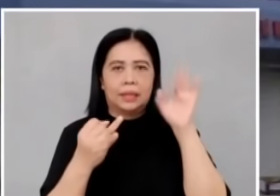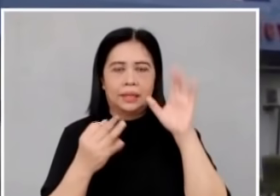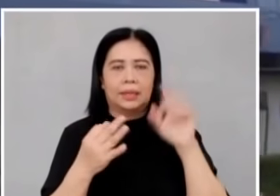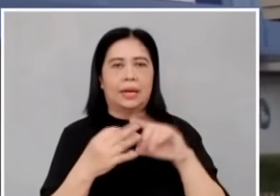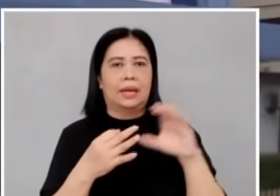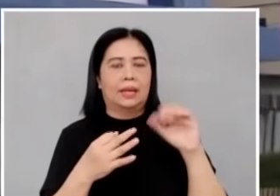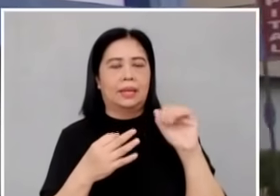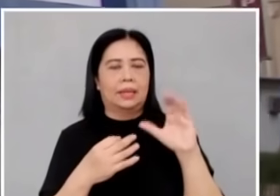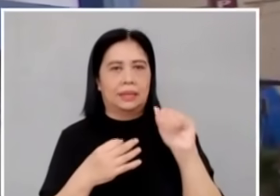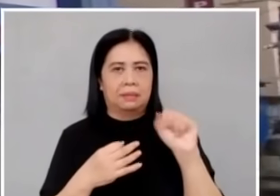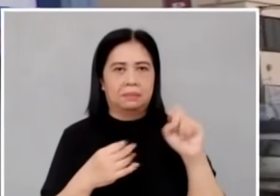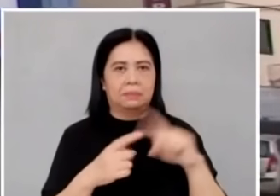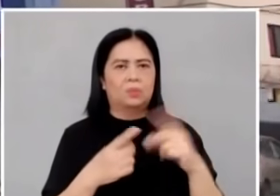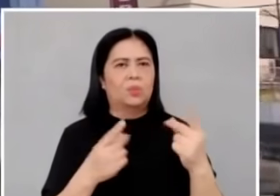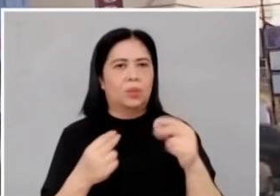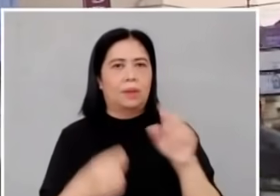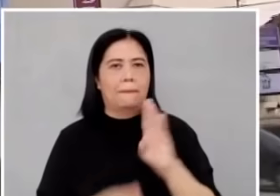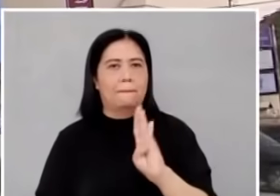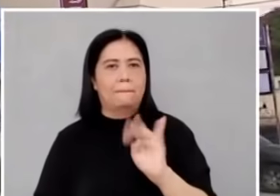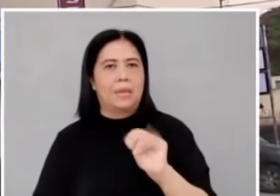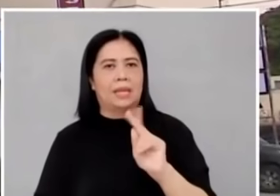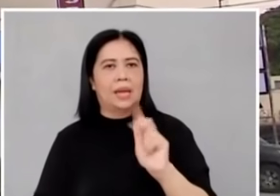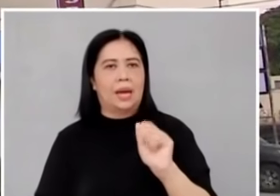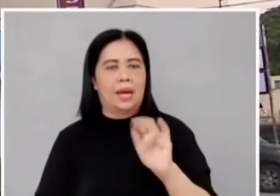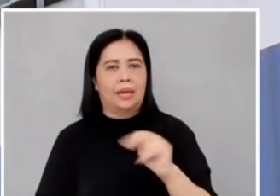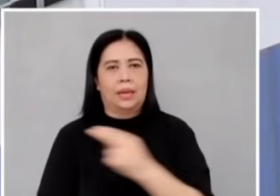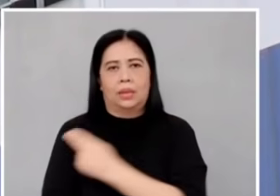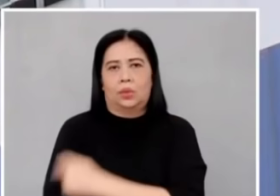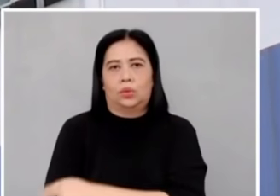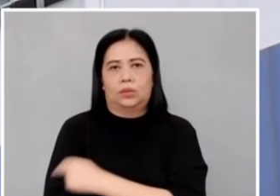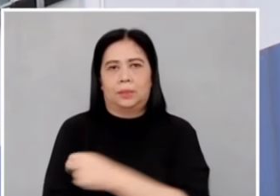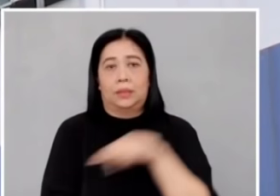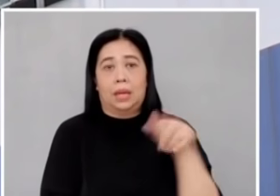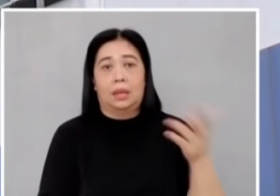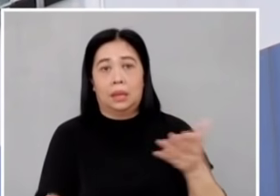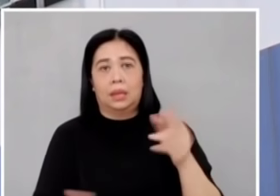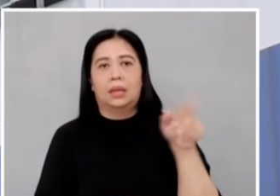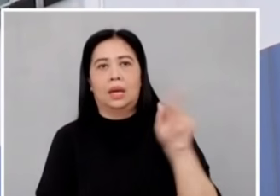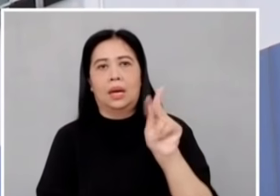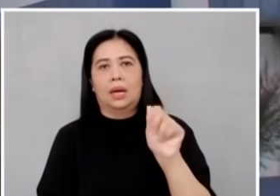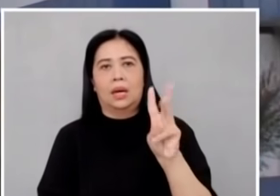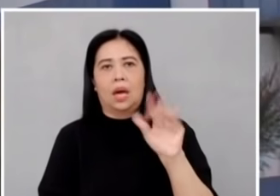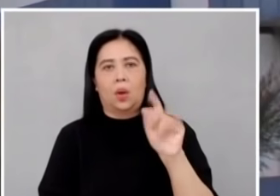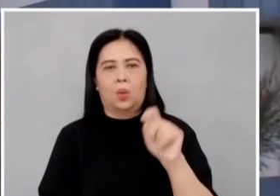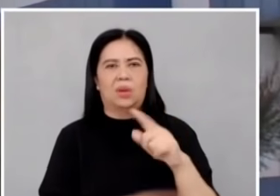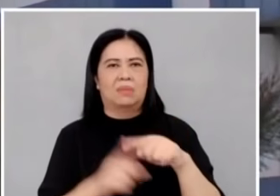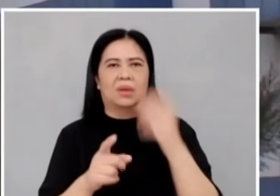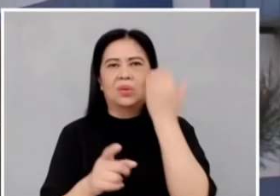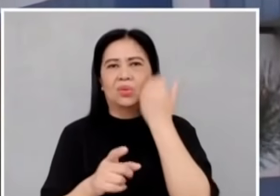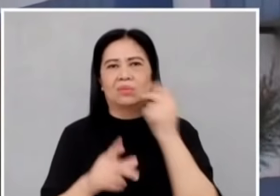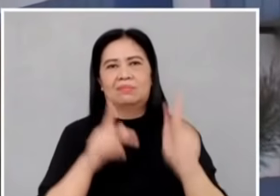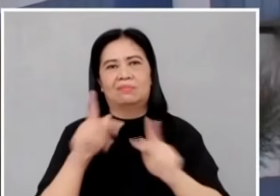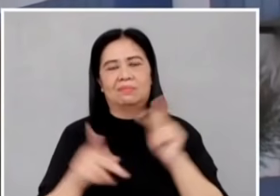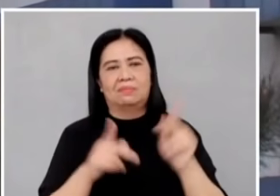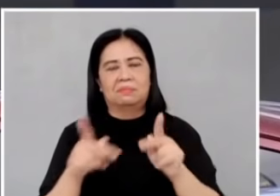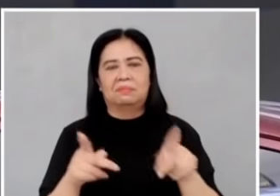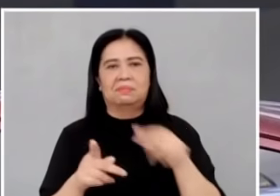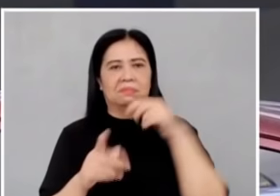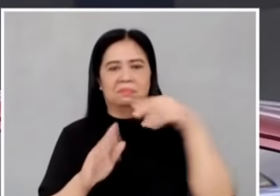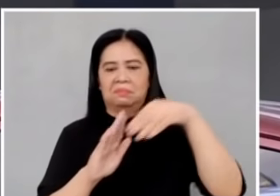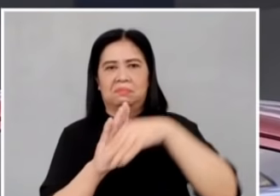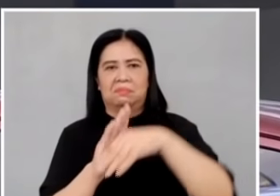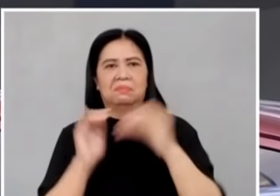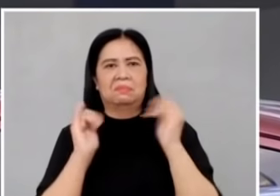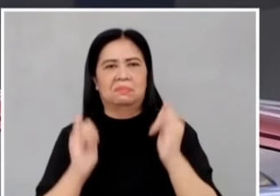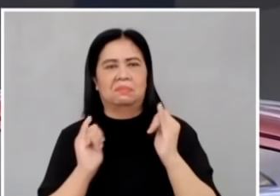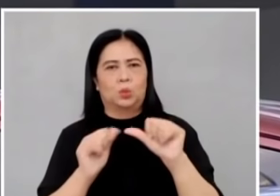ang ginagawa ng Binakayan Hospital and Medical Center sa Kawit, pero kapos sila sa tauhan. Hindi na rin bumababa sa 6 na po